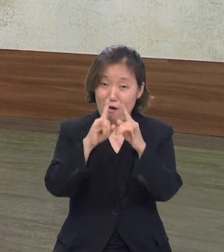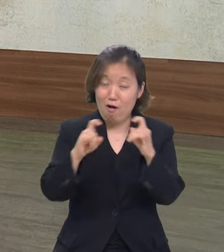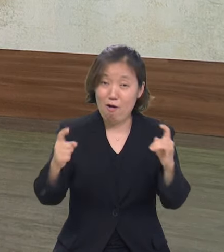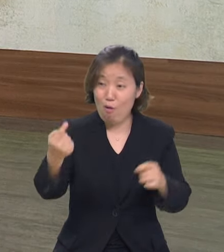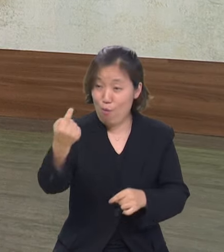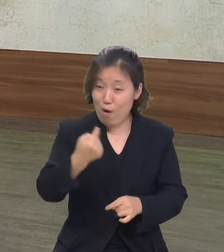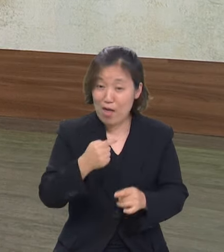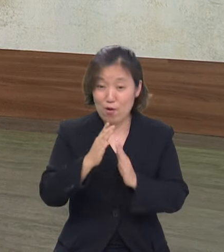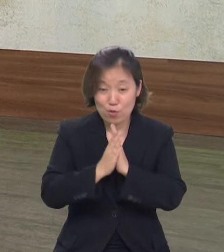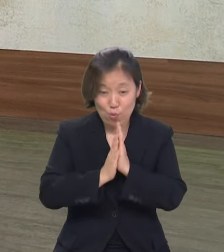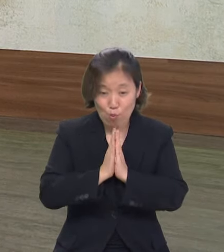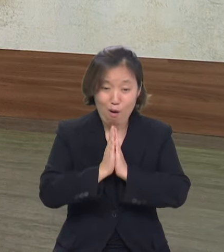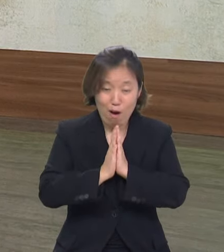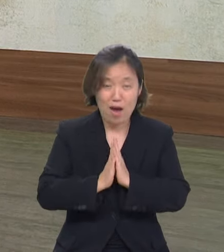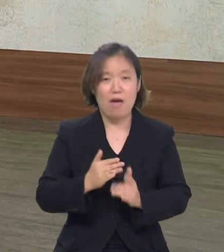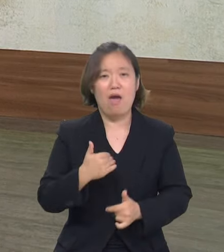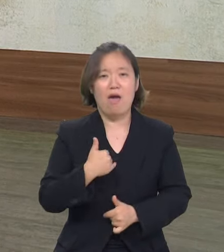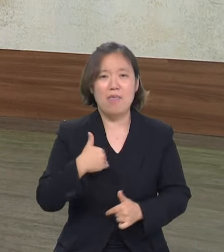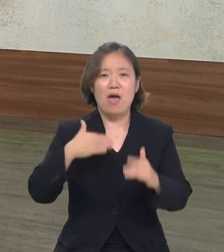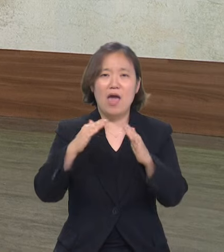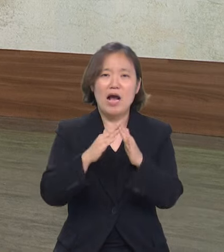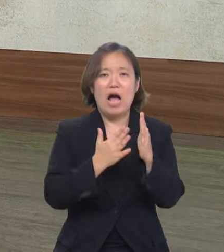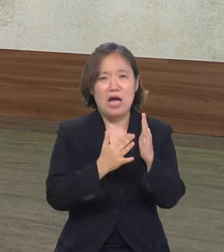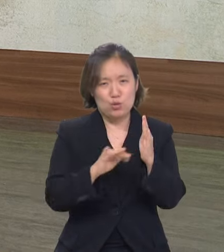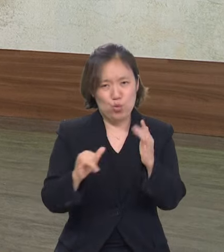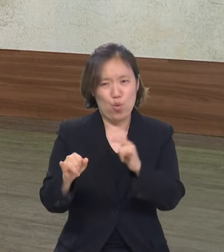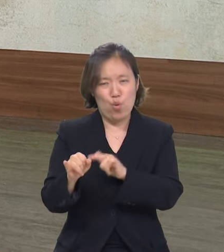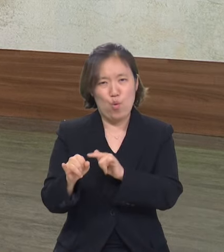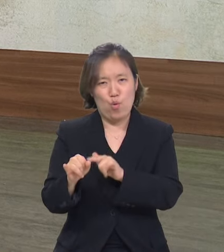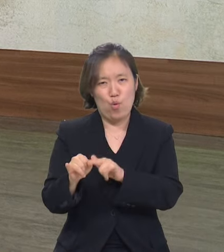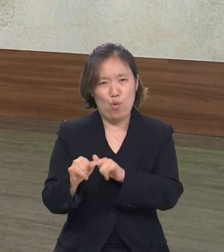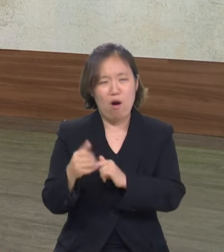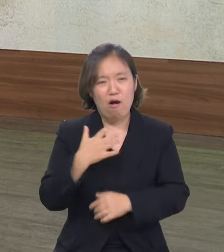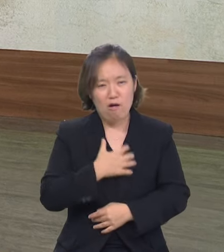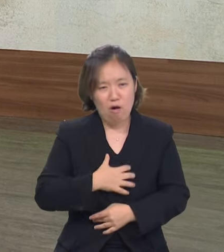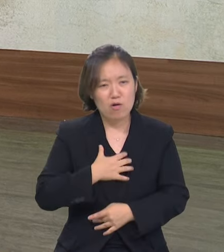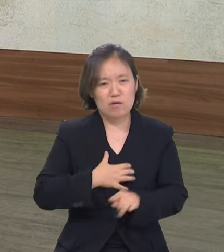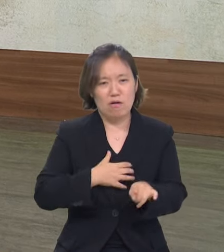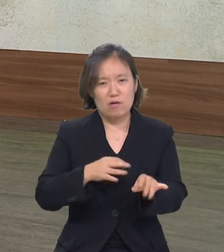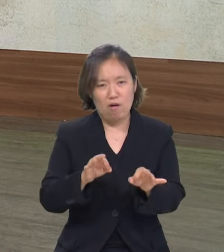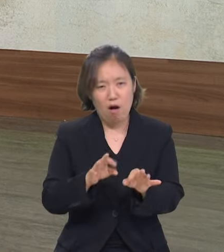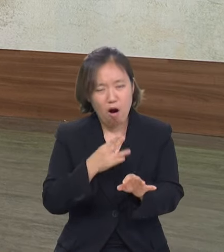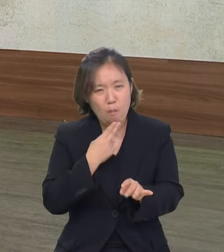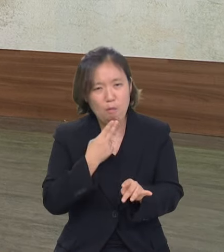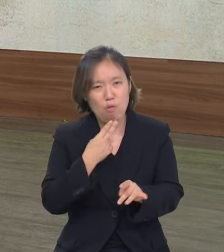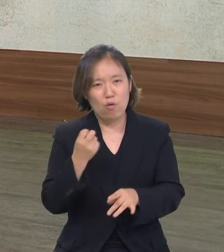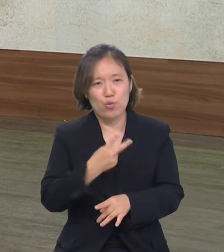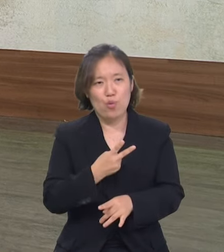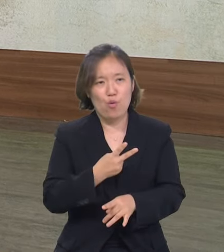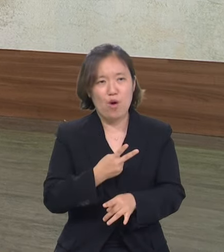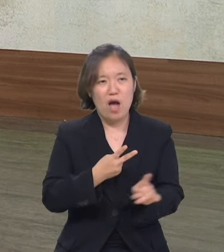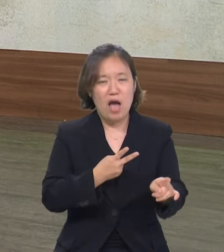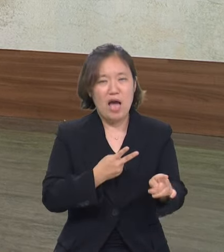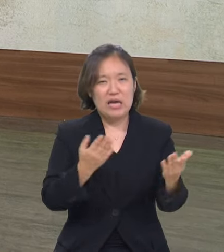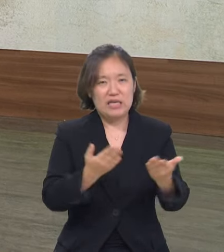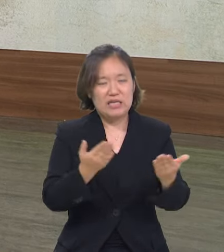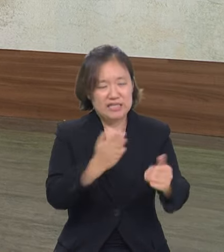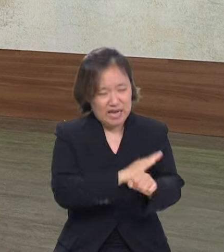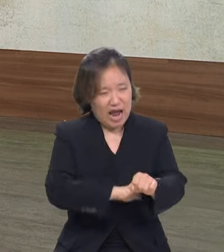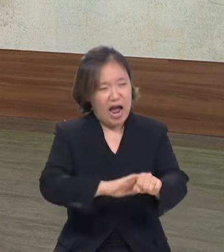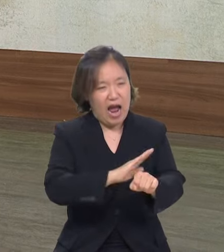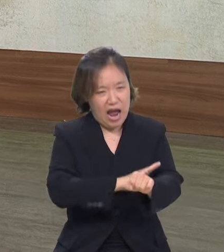마음을 항상 바라는게 제발 우리 가족들 아무 걱정 없게 해주시고 하는 일에